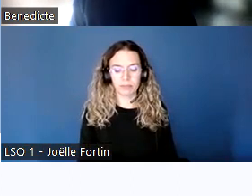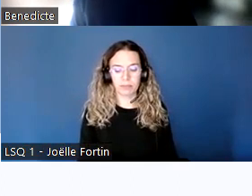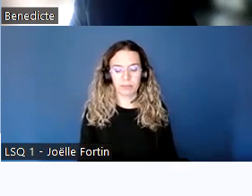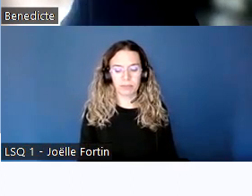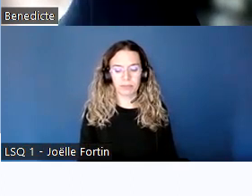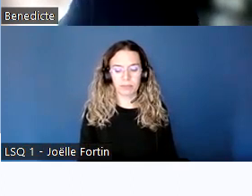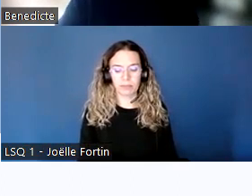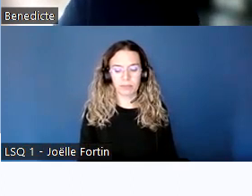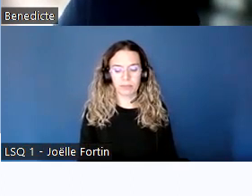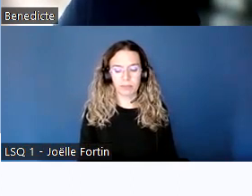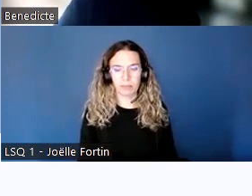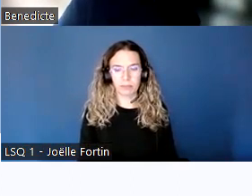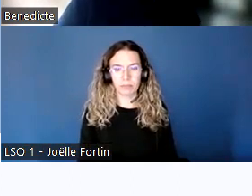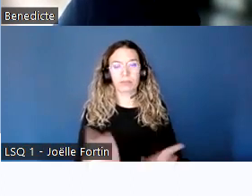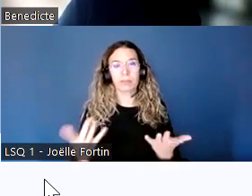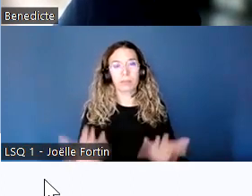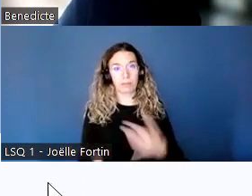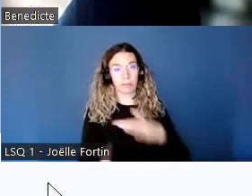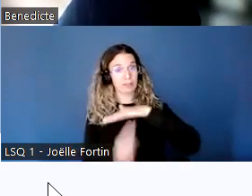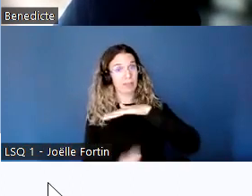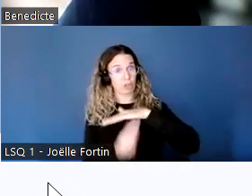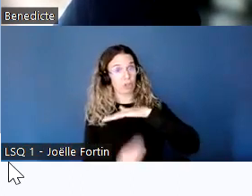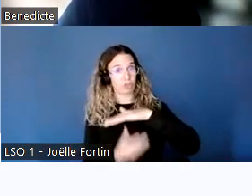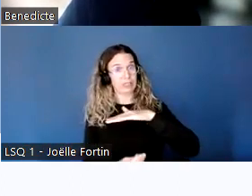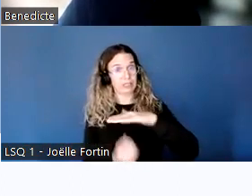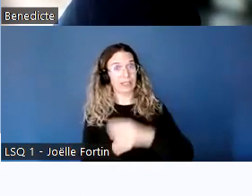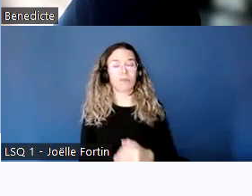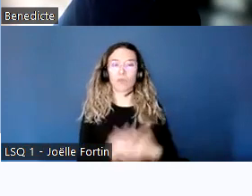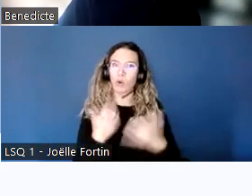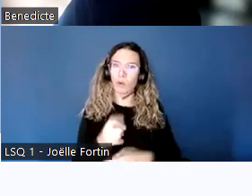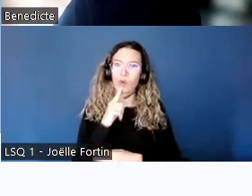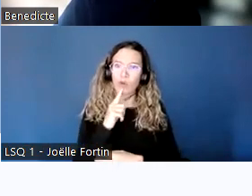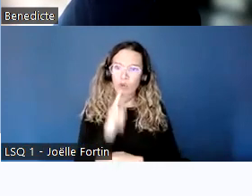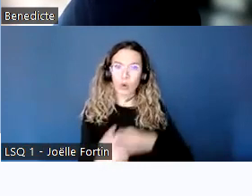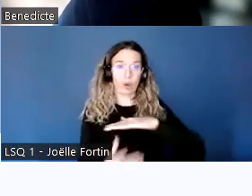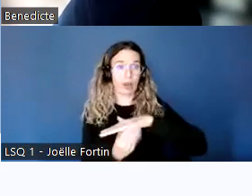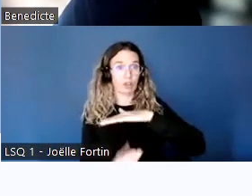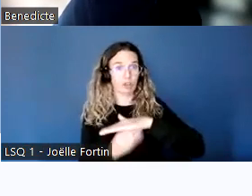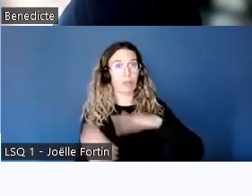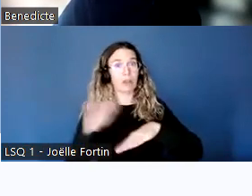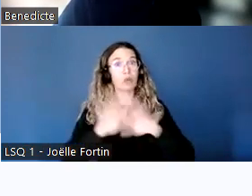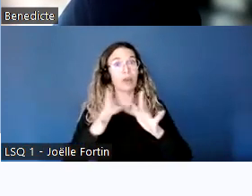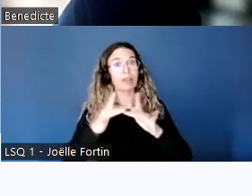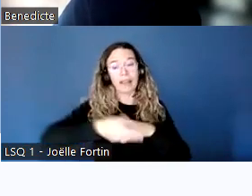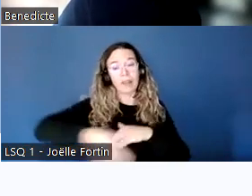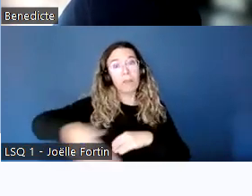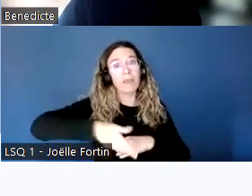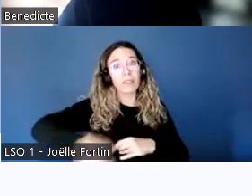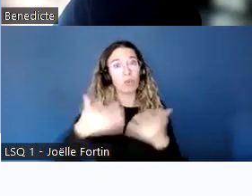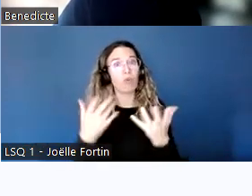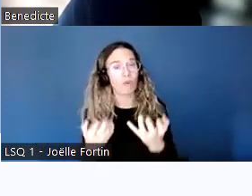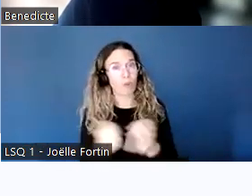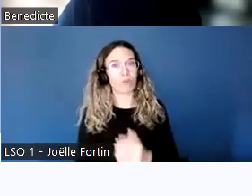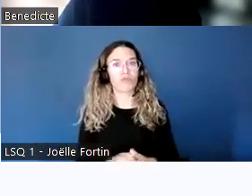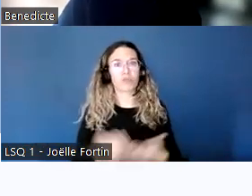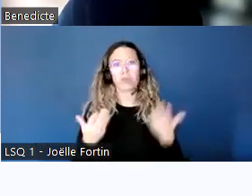cet événement est enregistré. Donc, nous allons nous assurer de mettre l'enregistrement en ligne dans les jours qui suivent,